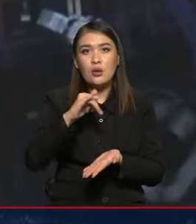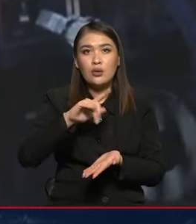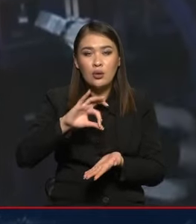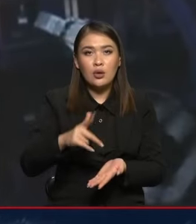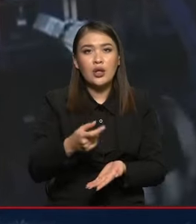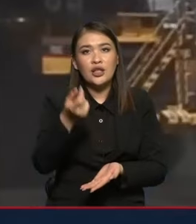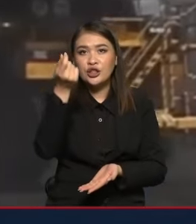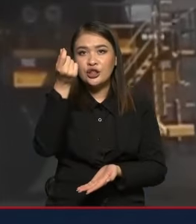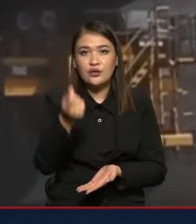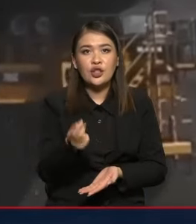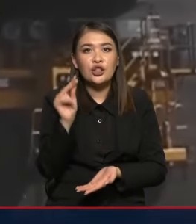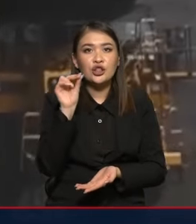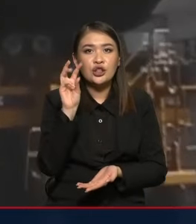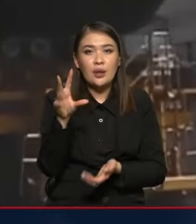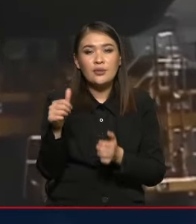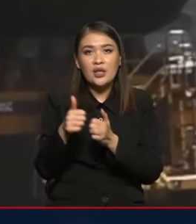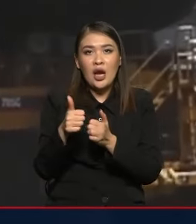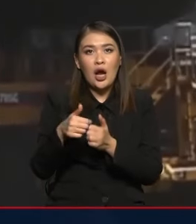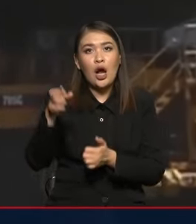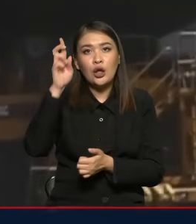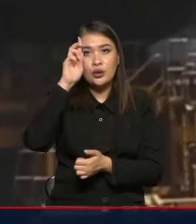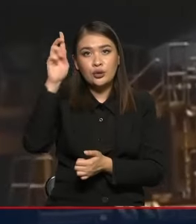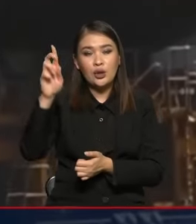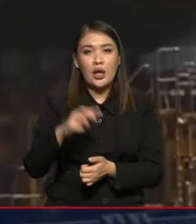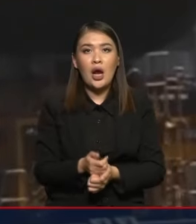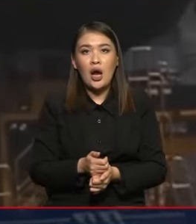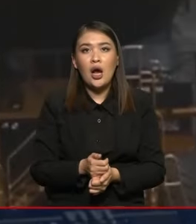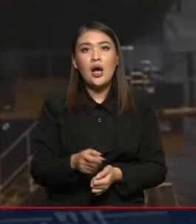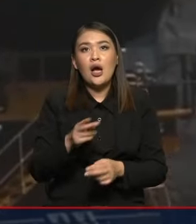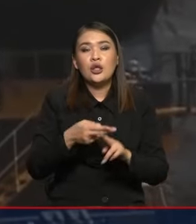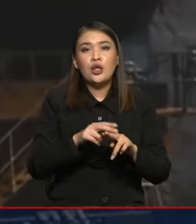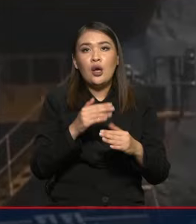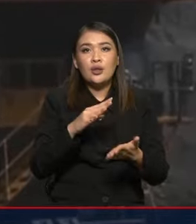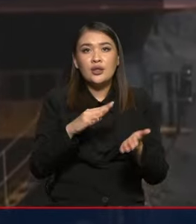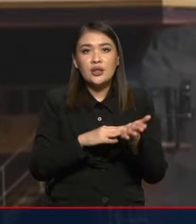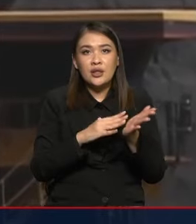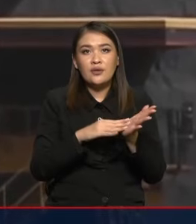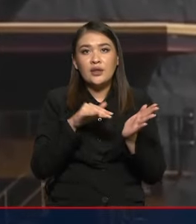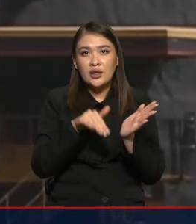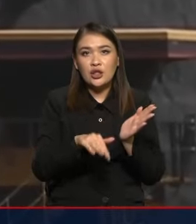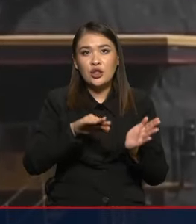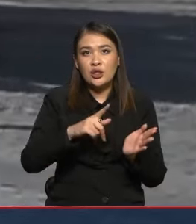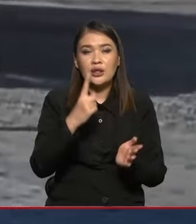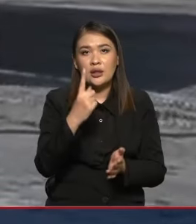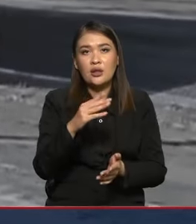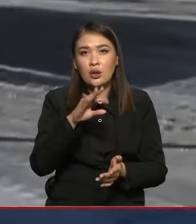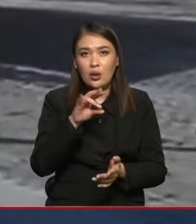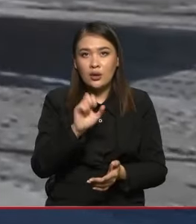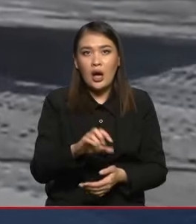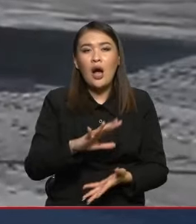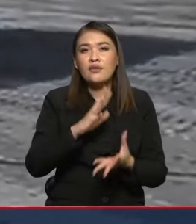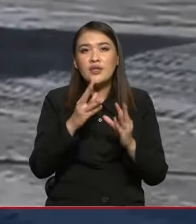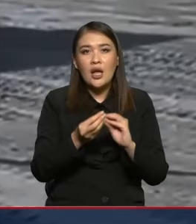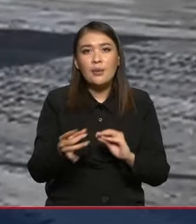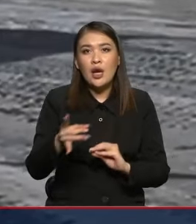значительно дешевле чем в соседних странах разрезы отпускают его по цене до 99.000 тенге за тонну а в целом в